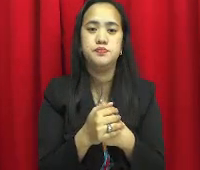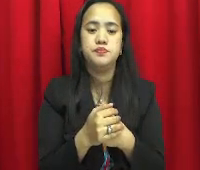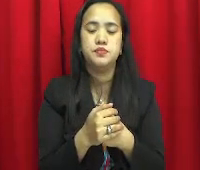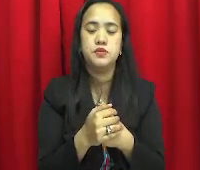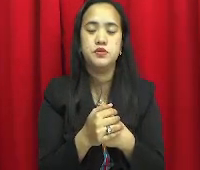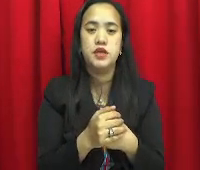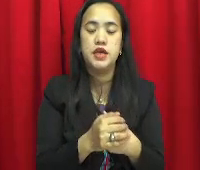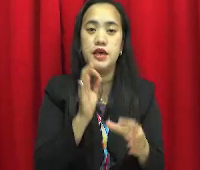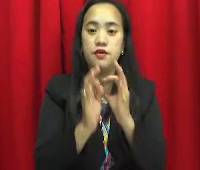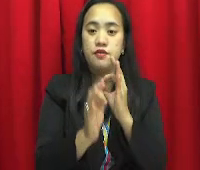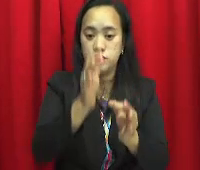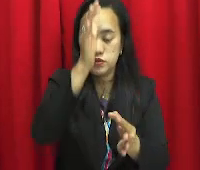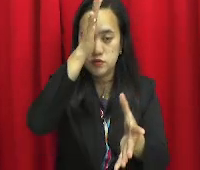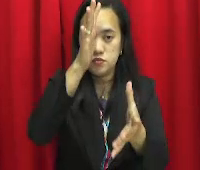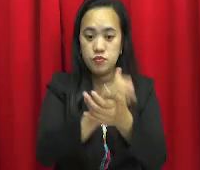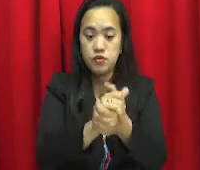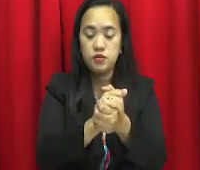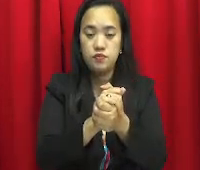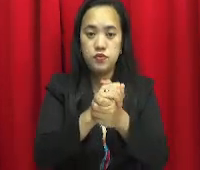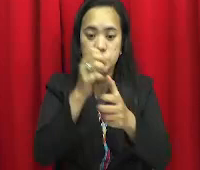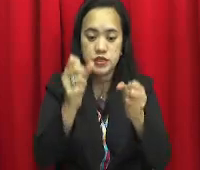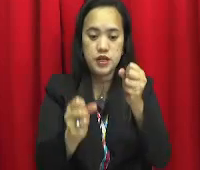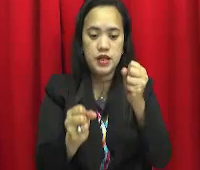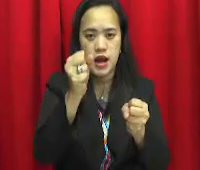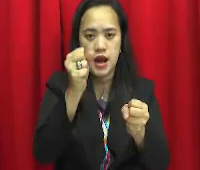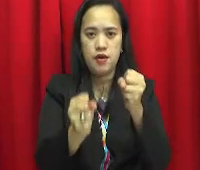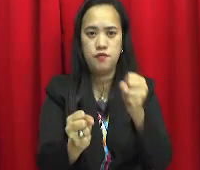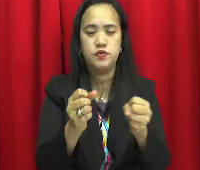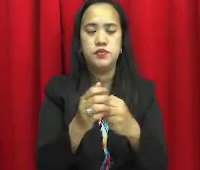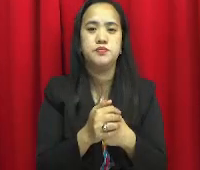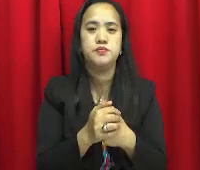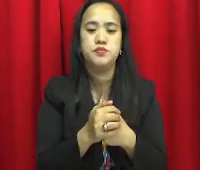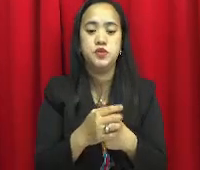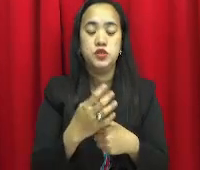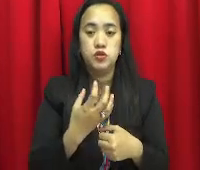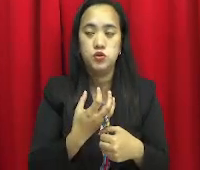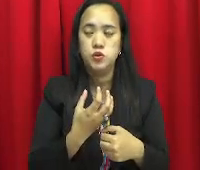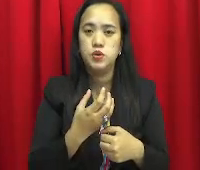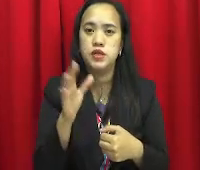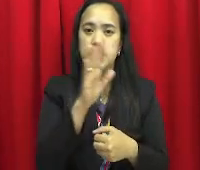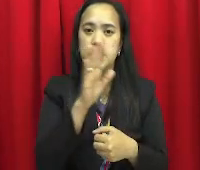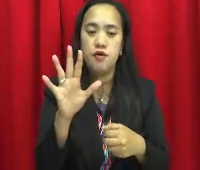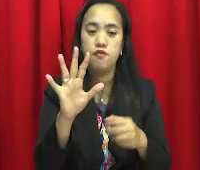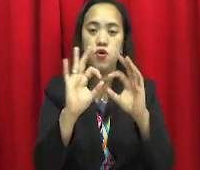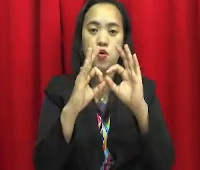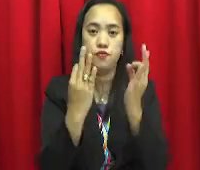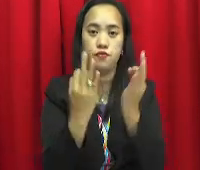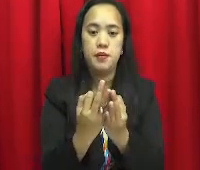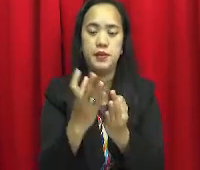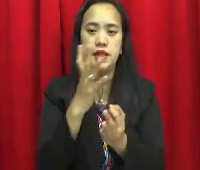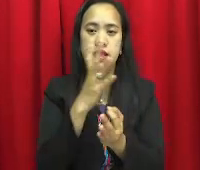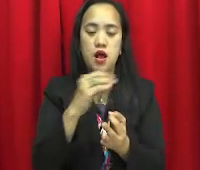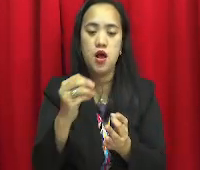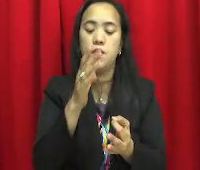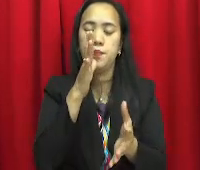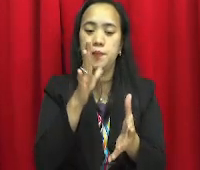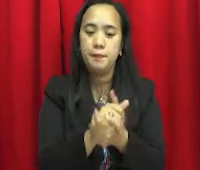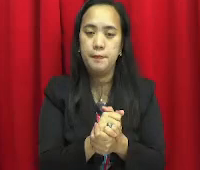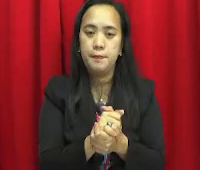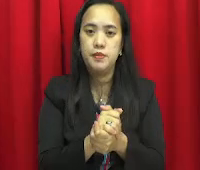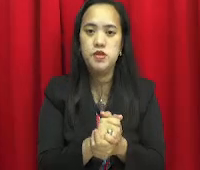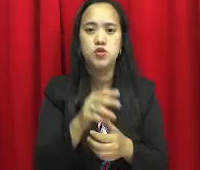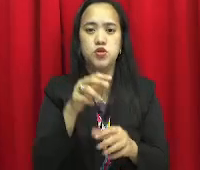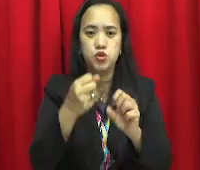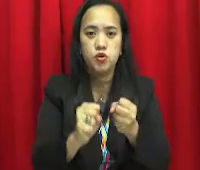pamilya mo. Kung sa babae, dinadrive mo ang sarili mo at ang pamilya mo at ang iyong mga anak. So, you better be careful.